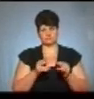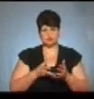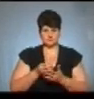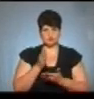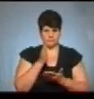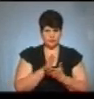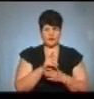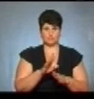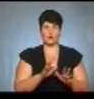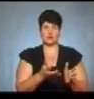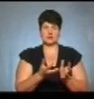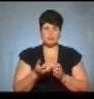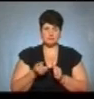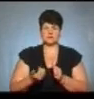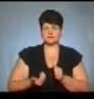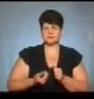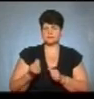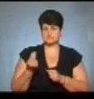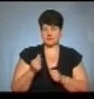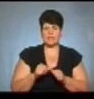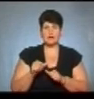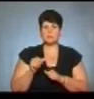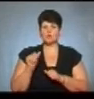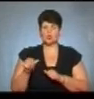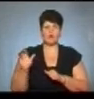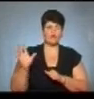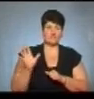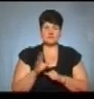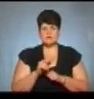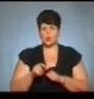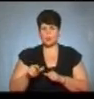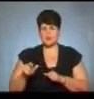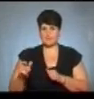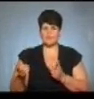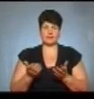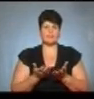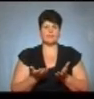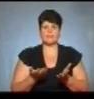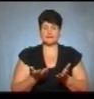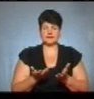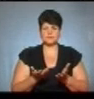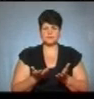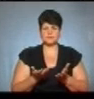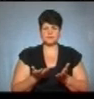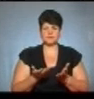то вона буде отримувати готівкою. Крім того, всі громадяни, які